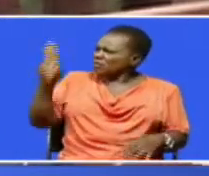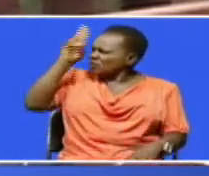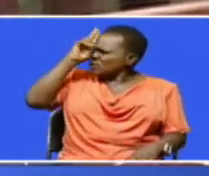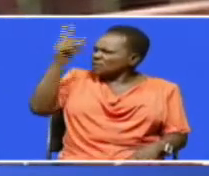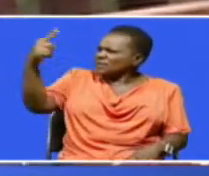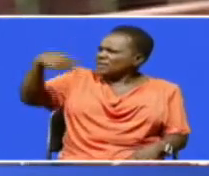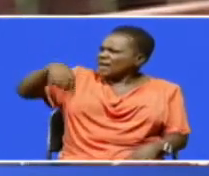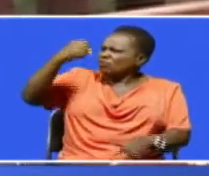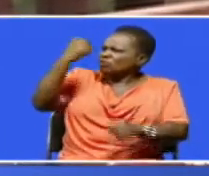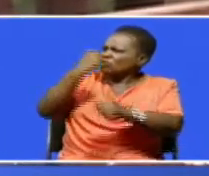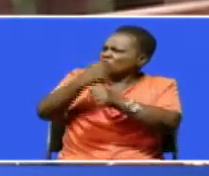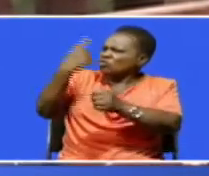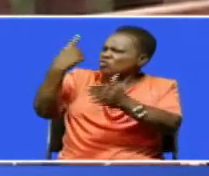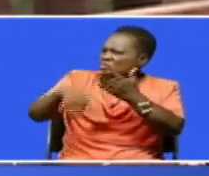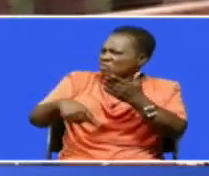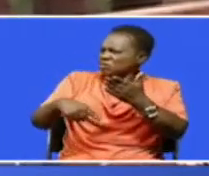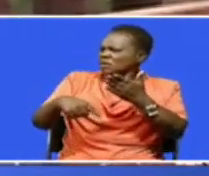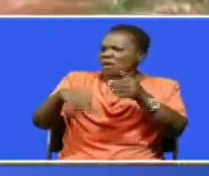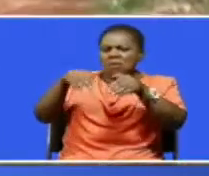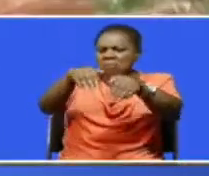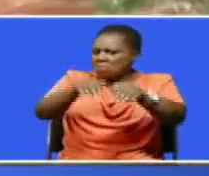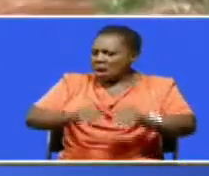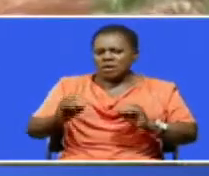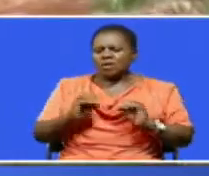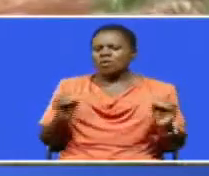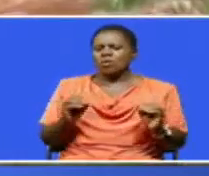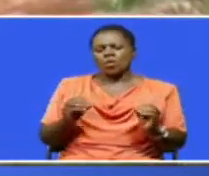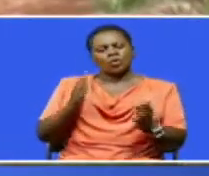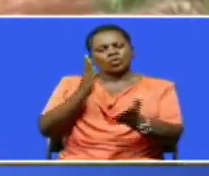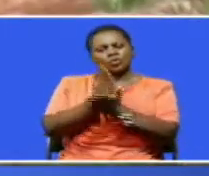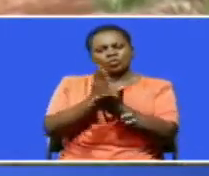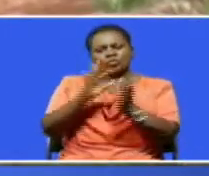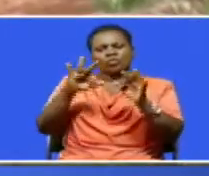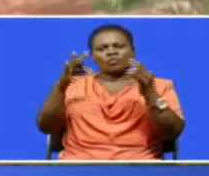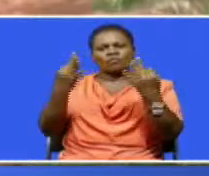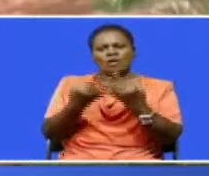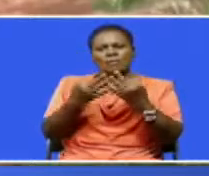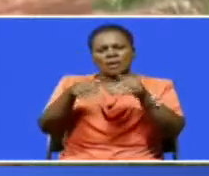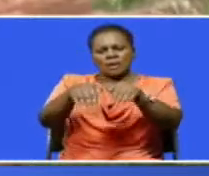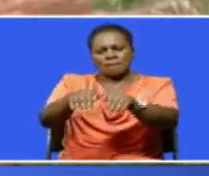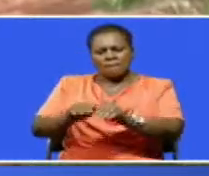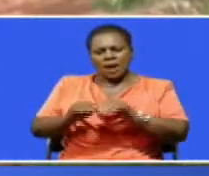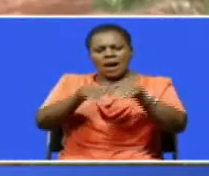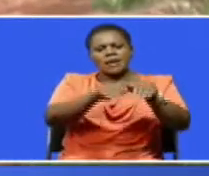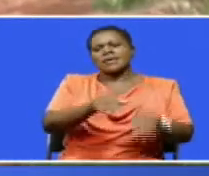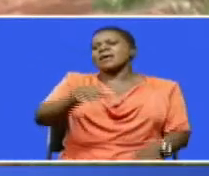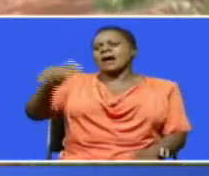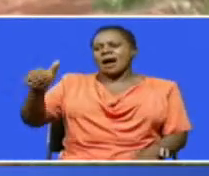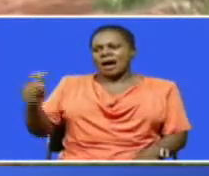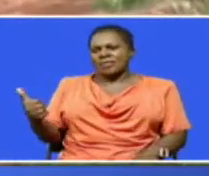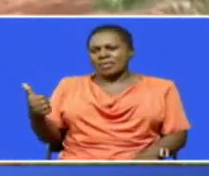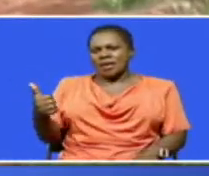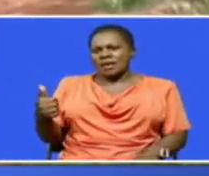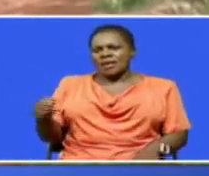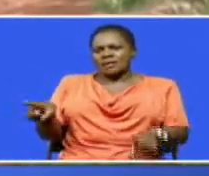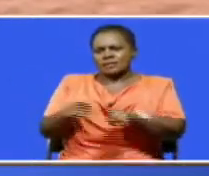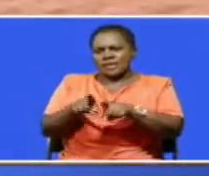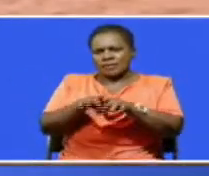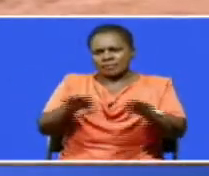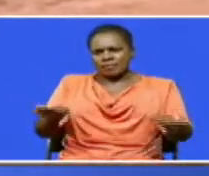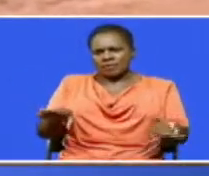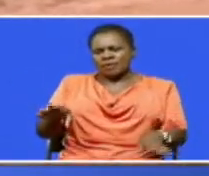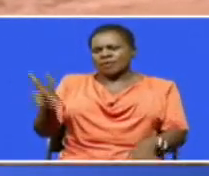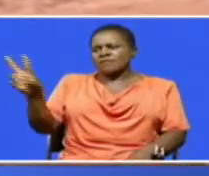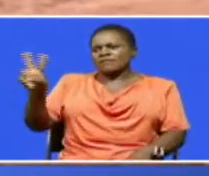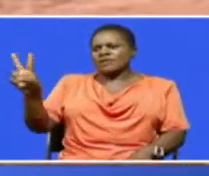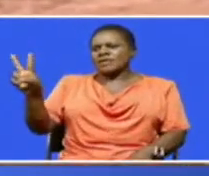nini? Wanasema msizike mzee. Licha ya kuwa familia hiyo imewazika wapendwa wao waliofariki majuzi shambani humo, kaunti